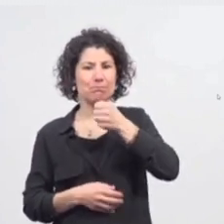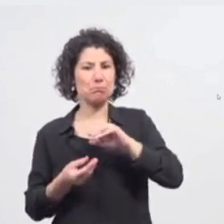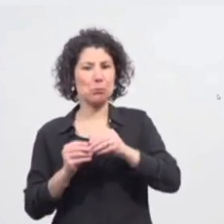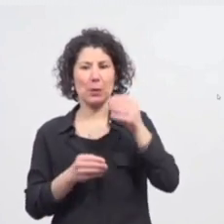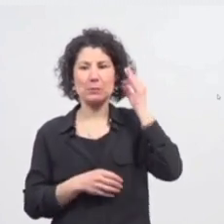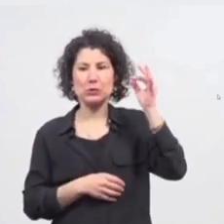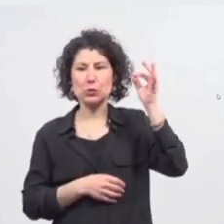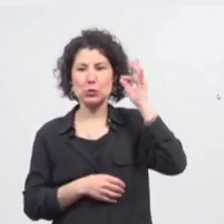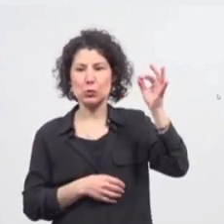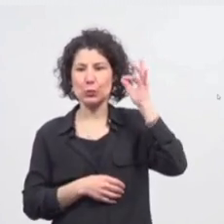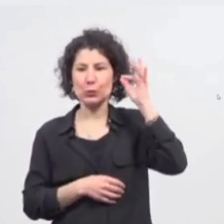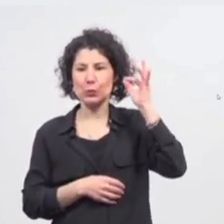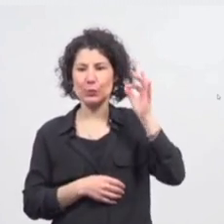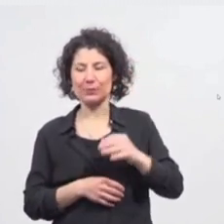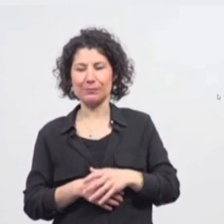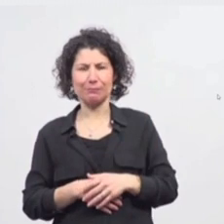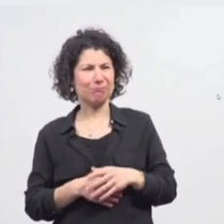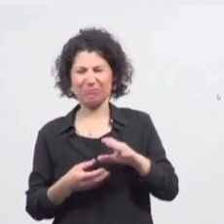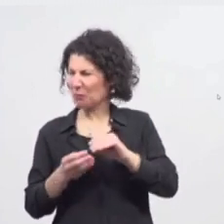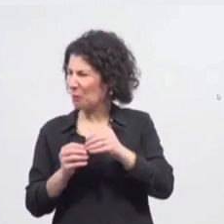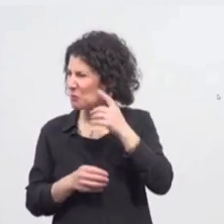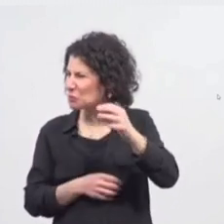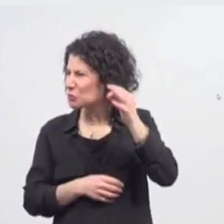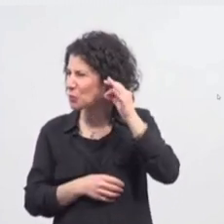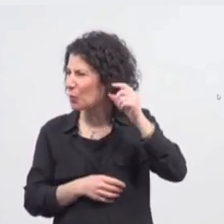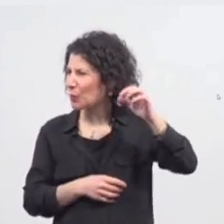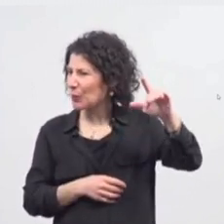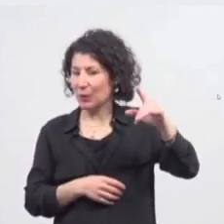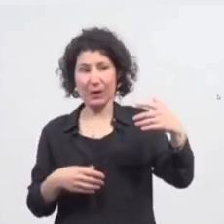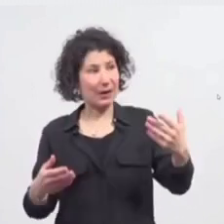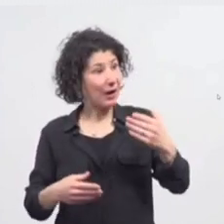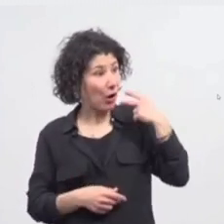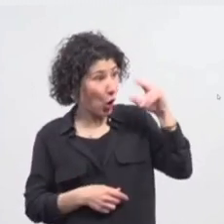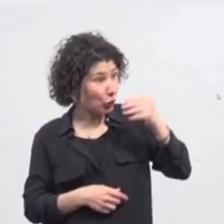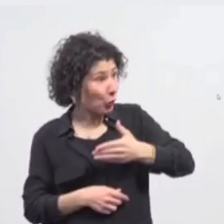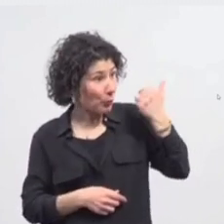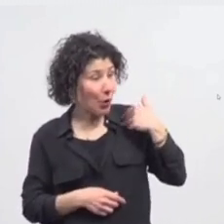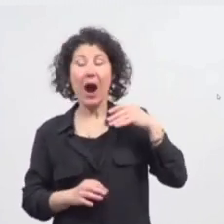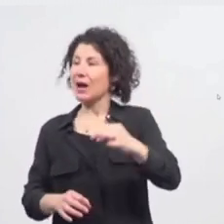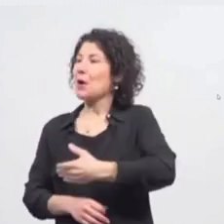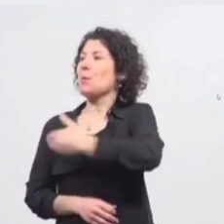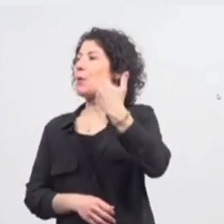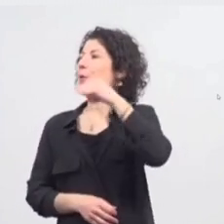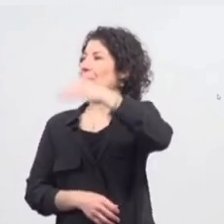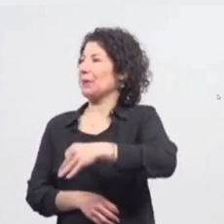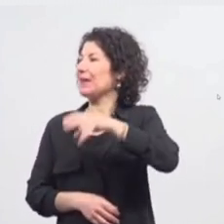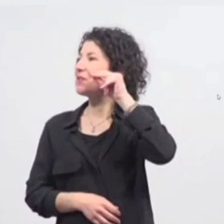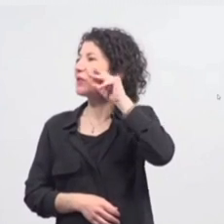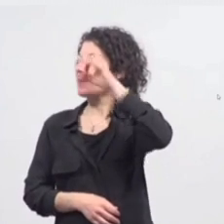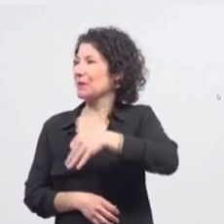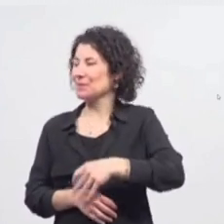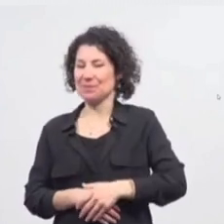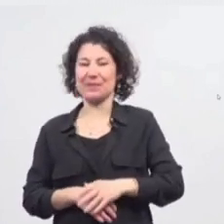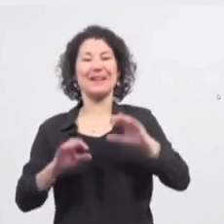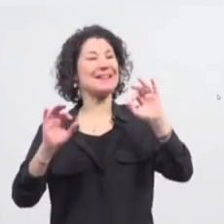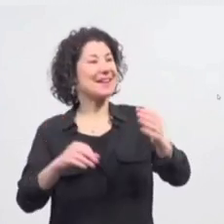Ah, il y a un glouglouti un peu. Est-ce que maintenant vous m'entendez? Là, maintenant, je vous entends mieux. Merci beaucoup,